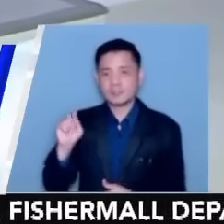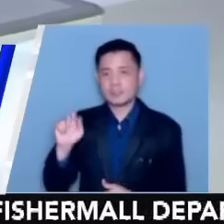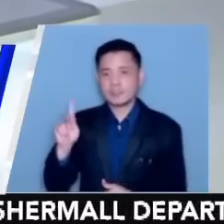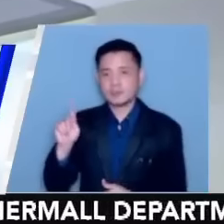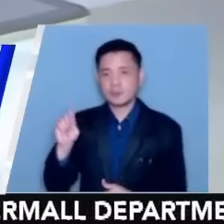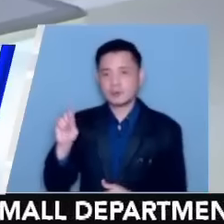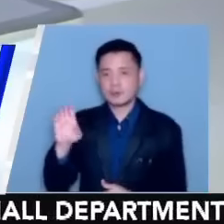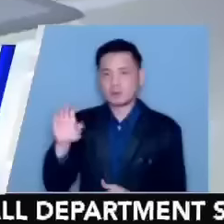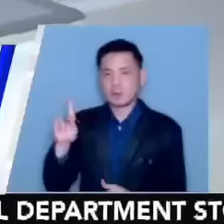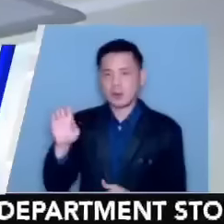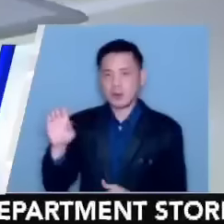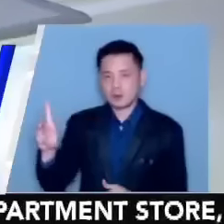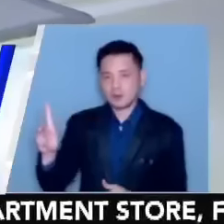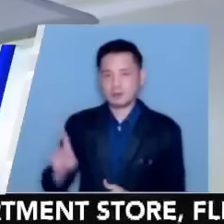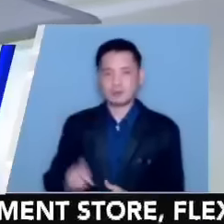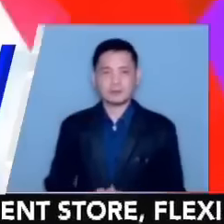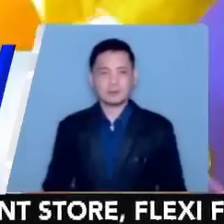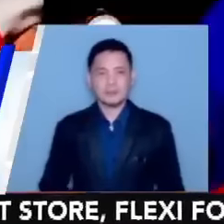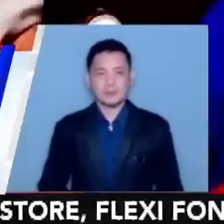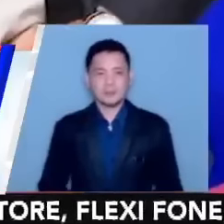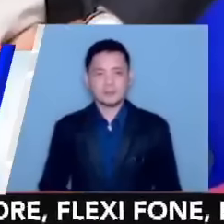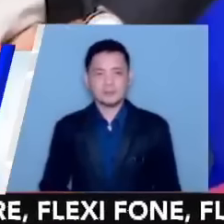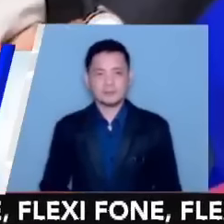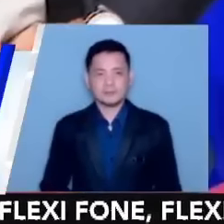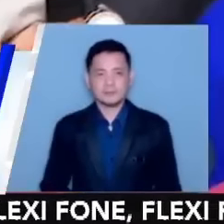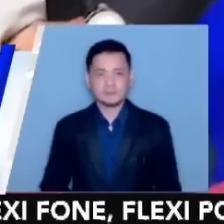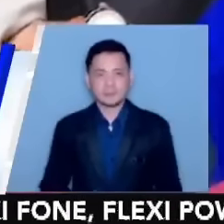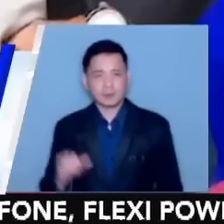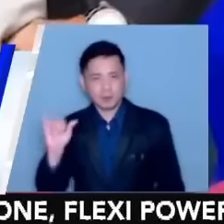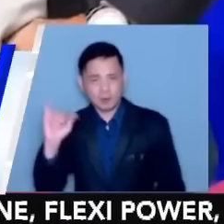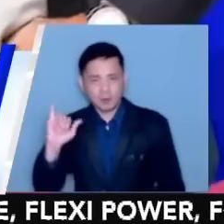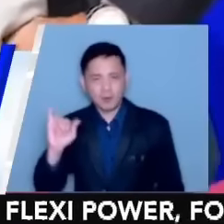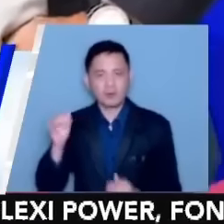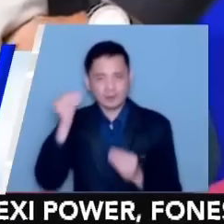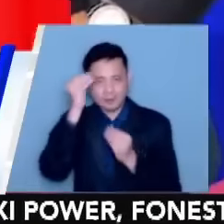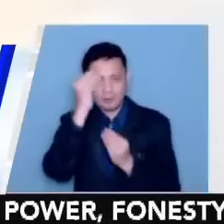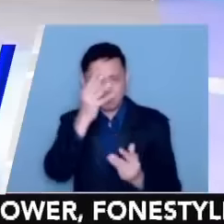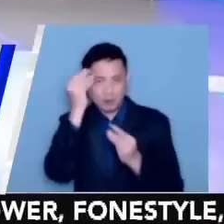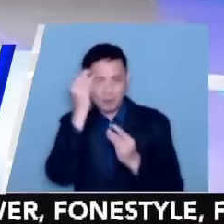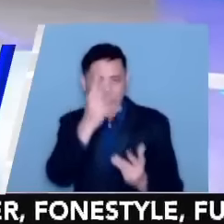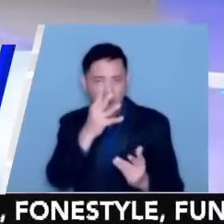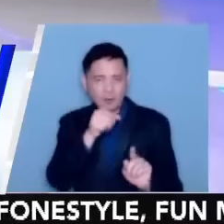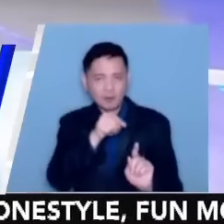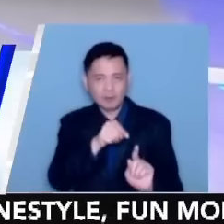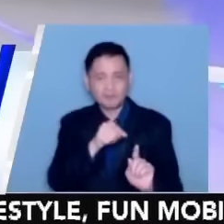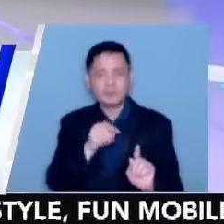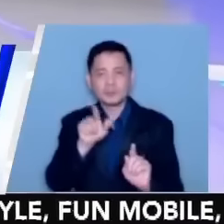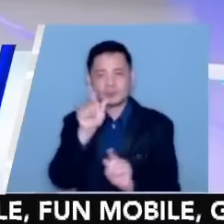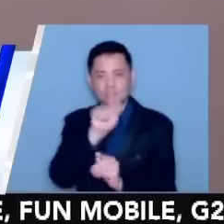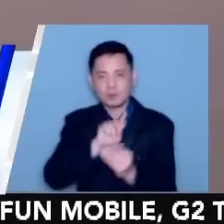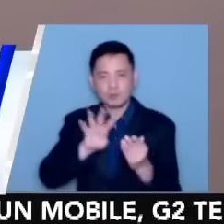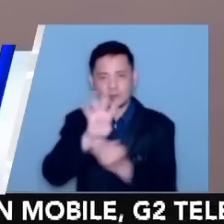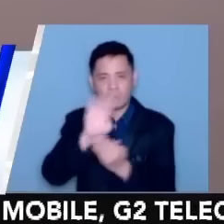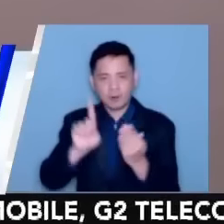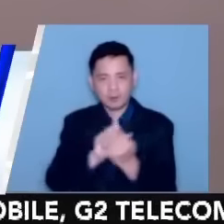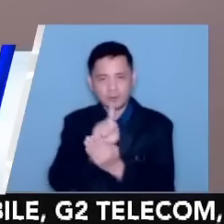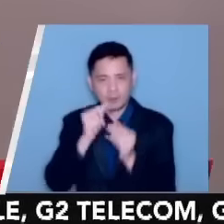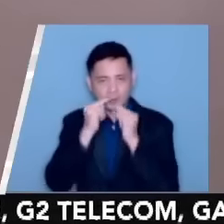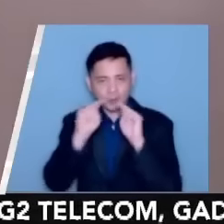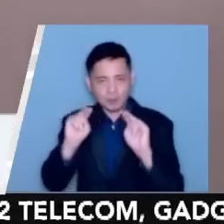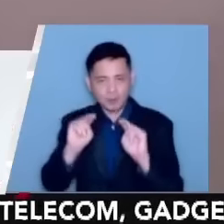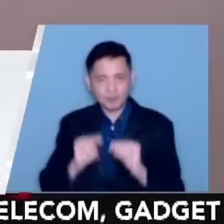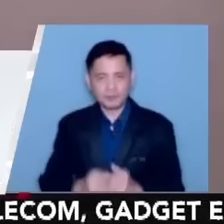Yon! At makabuluhang impormasyon sa Kuya Kim ano na sa 24 oras. Ako po'y